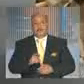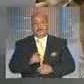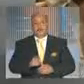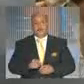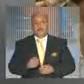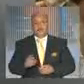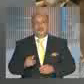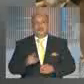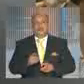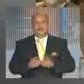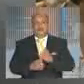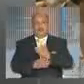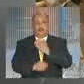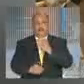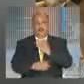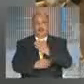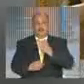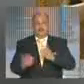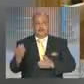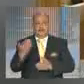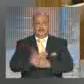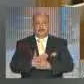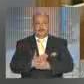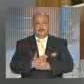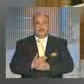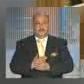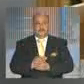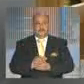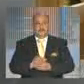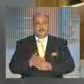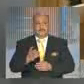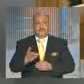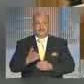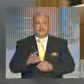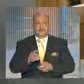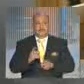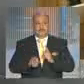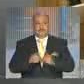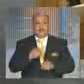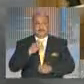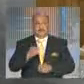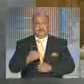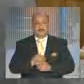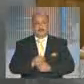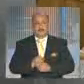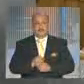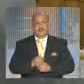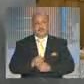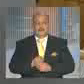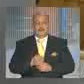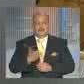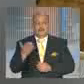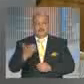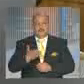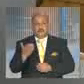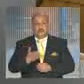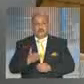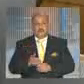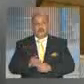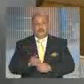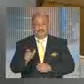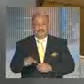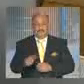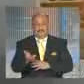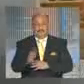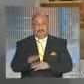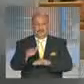الابتدائية الدائمة بصفاقس، تم تلاوة قرار دائرة الاتهام، كما تم استنطاق المتهمين في هذه القضية